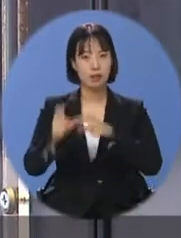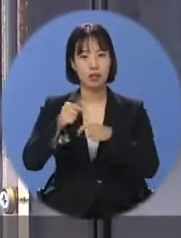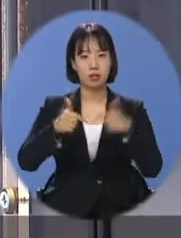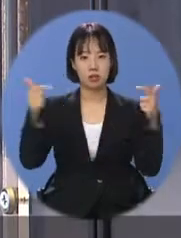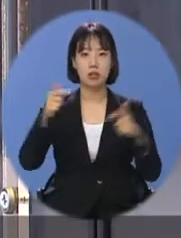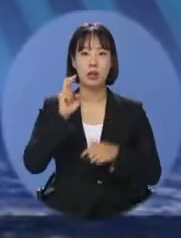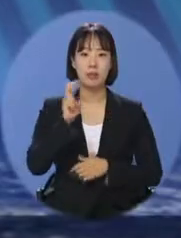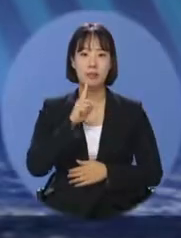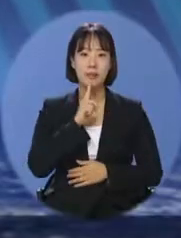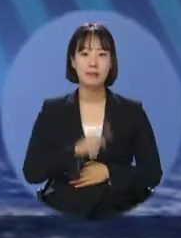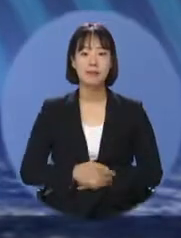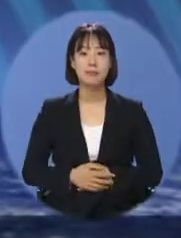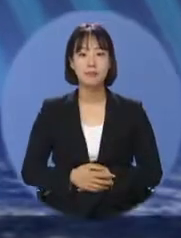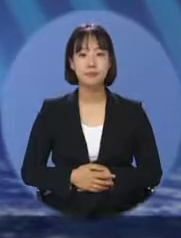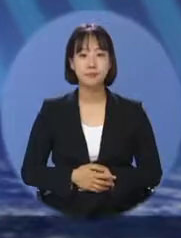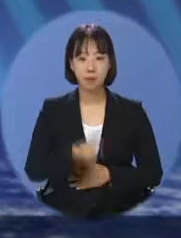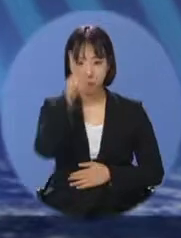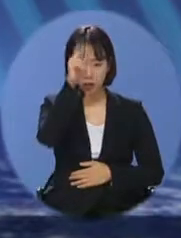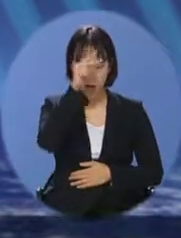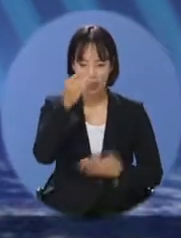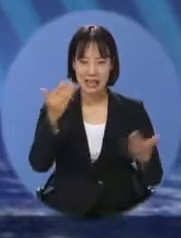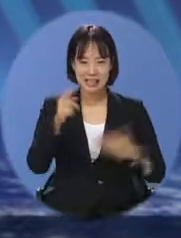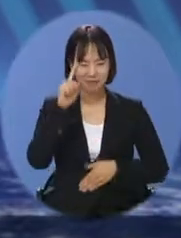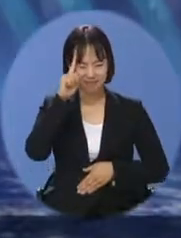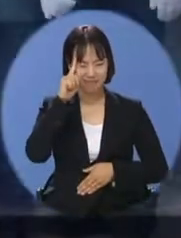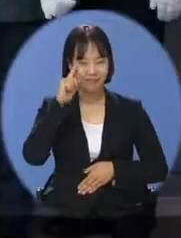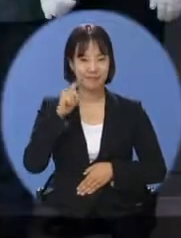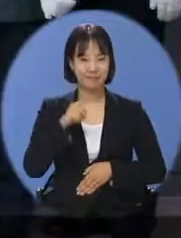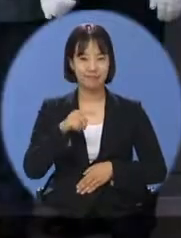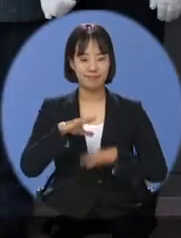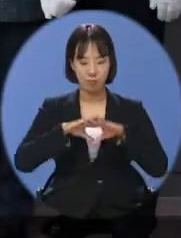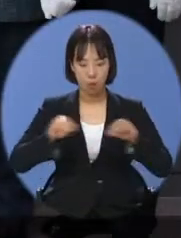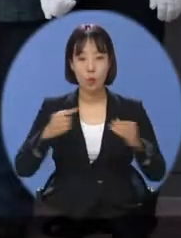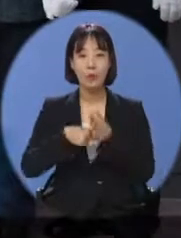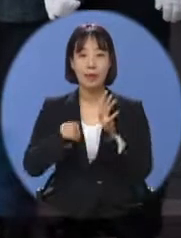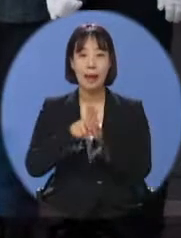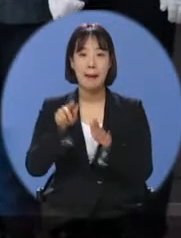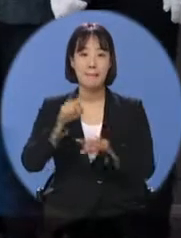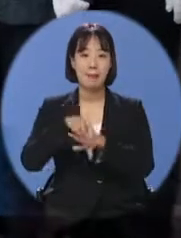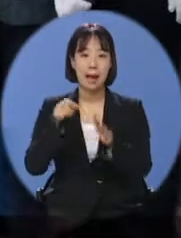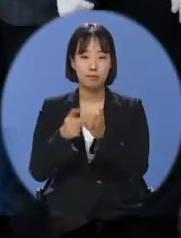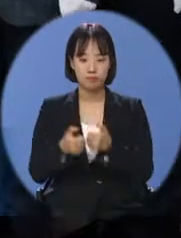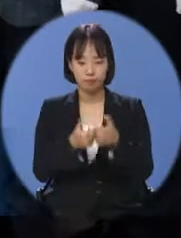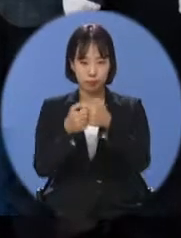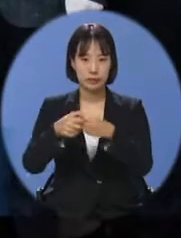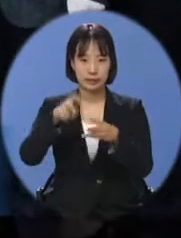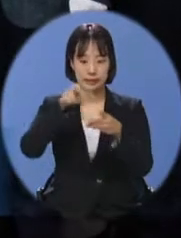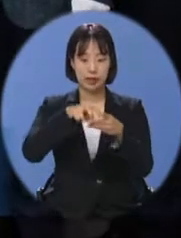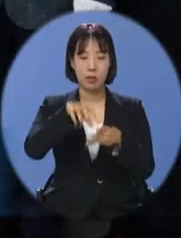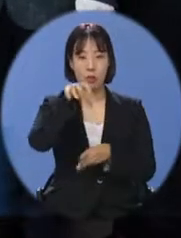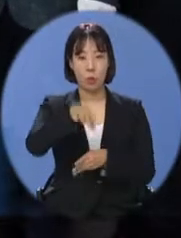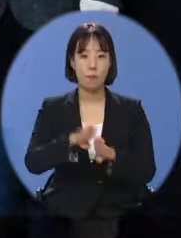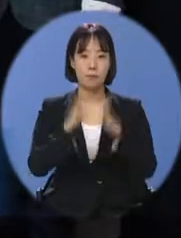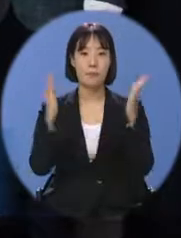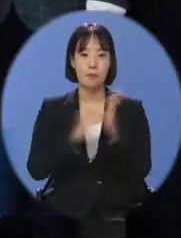있습니다. 경찰관의 직무 스트레스 치유를 위한 마음 동행 센터가 목포에 문을